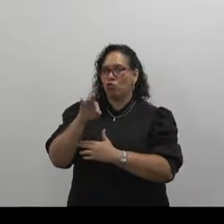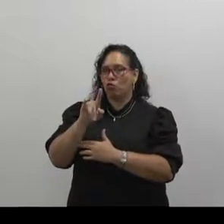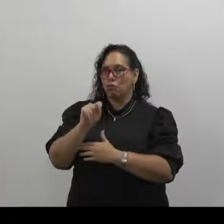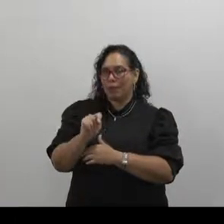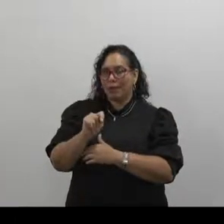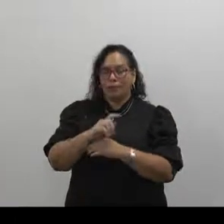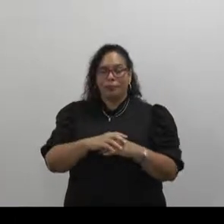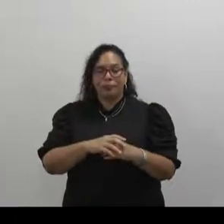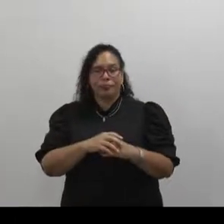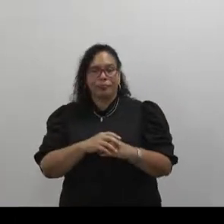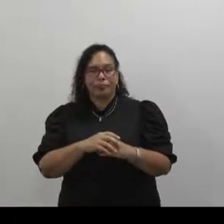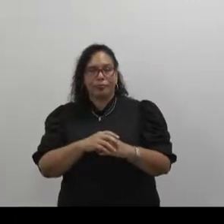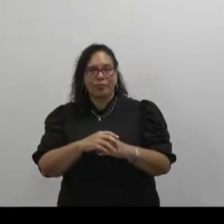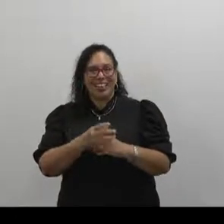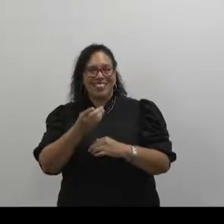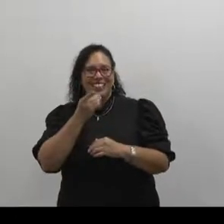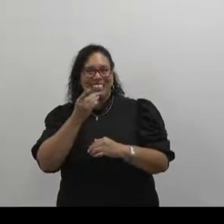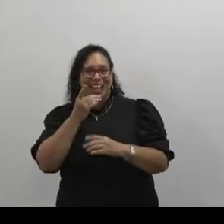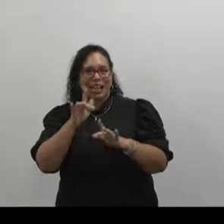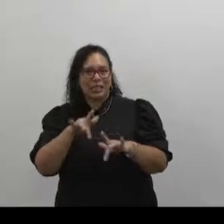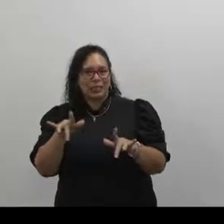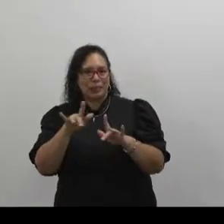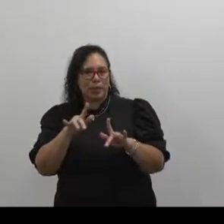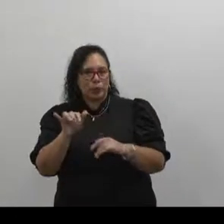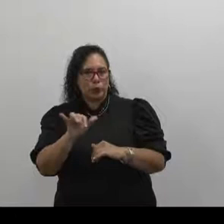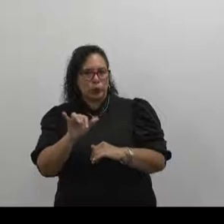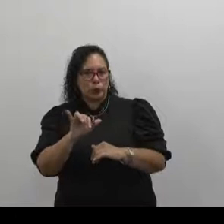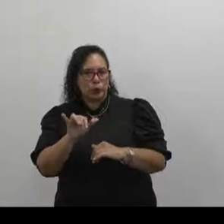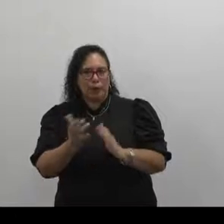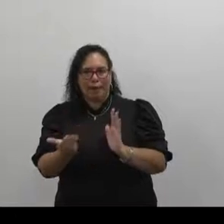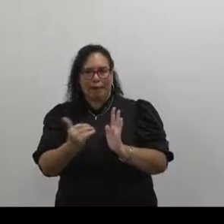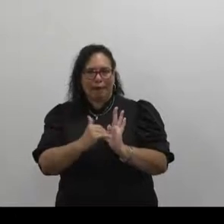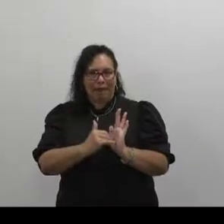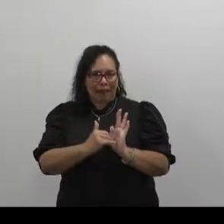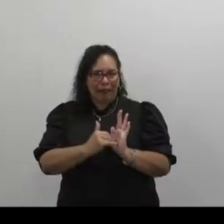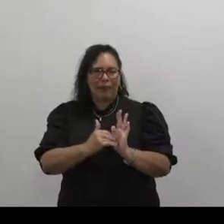hay miên âm bì tâm hò cái